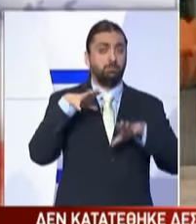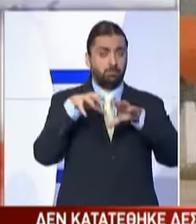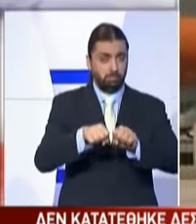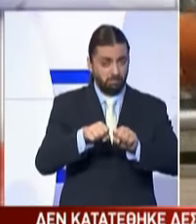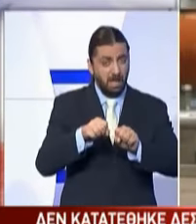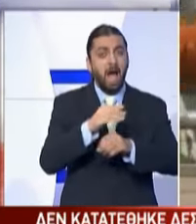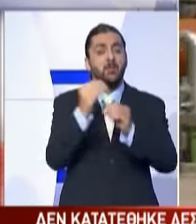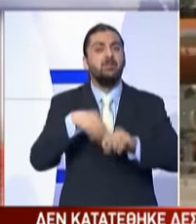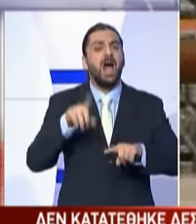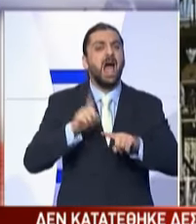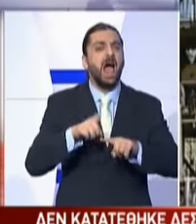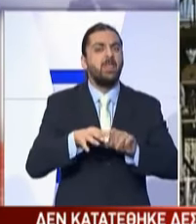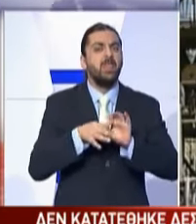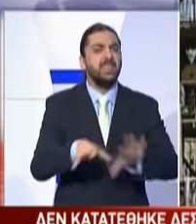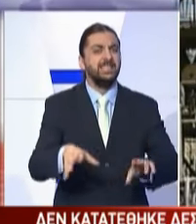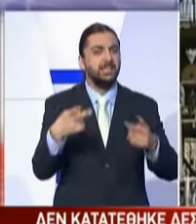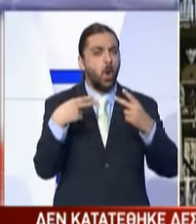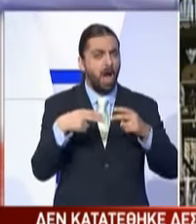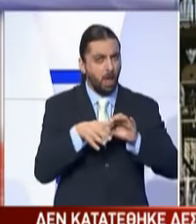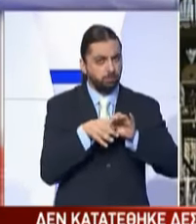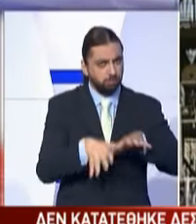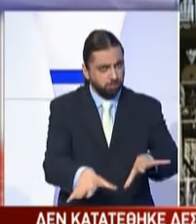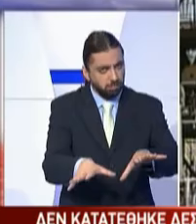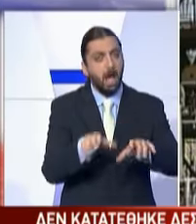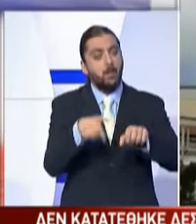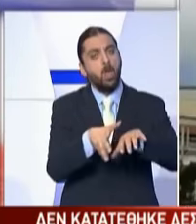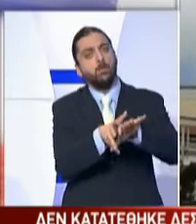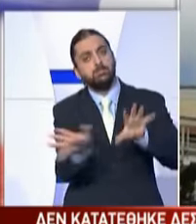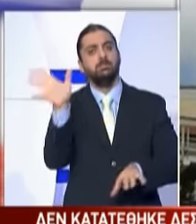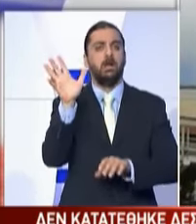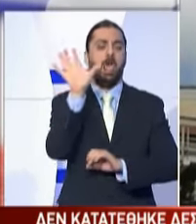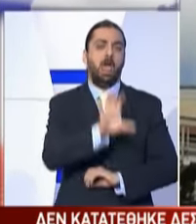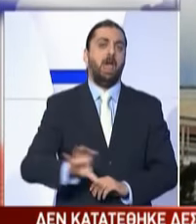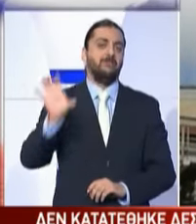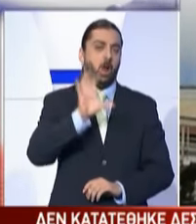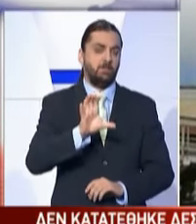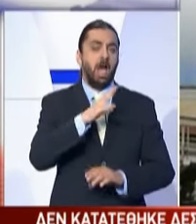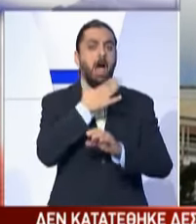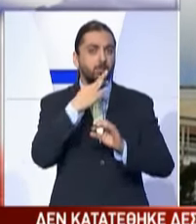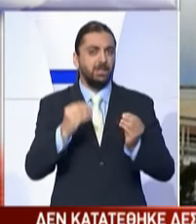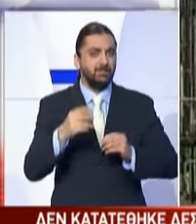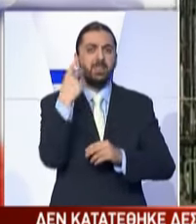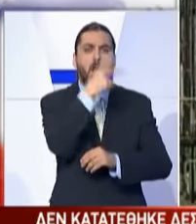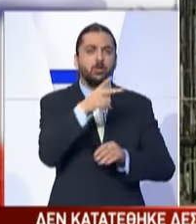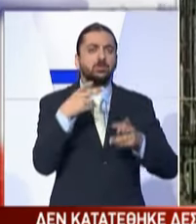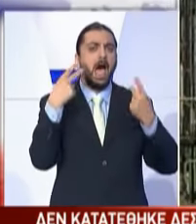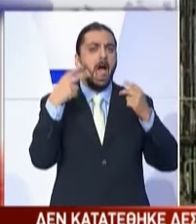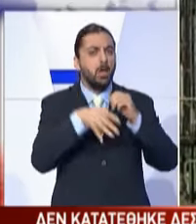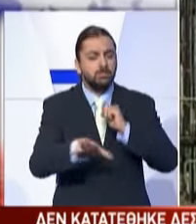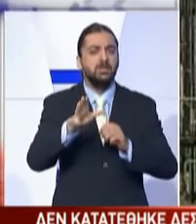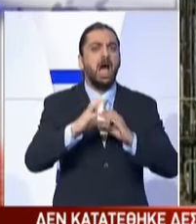μεταφοράς αζέρικου αερίου προς την Ευρώπη, στο οποίο εντάσσεται και ο αγωγός TAP. Στο μεταξύ, κατακόρυφη πτώση της τάξεως